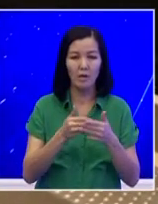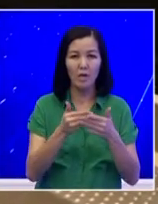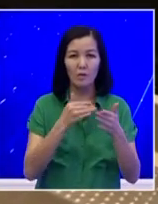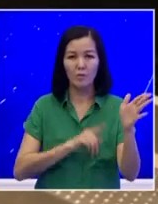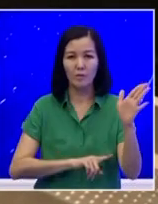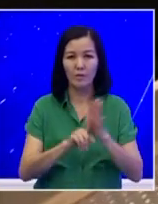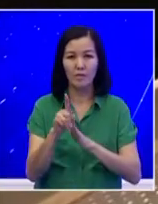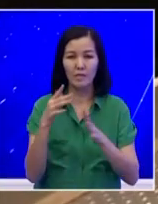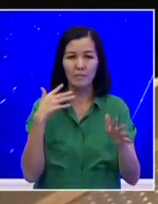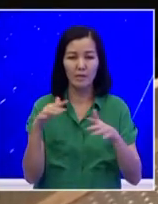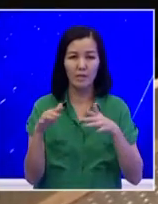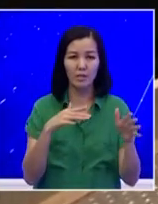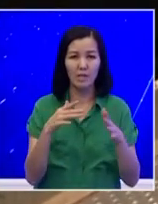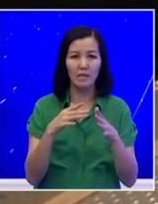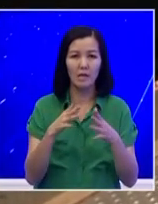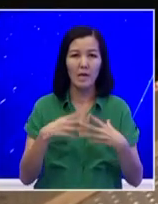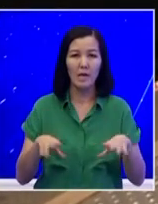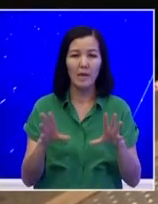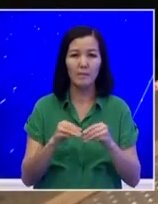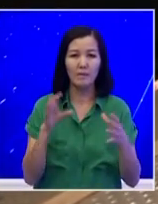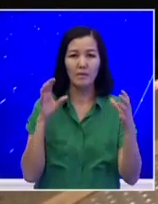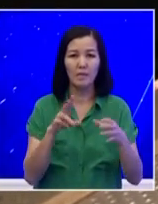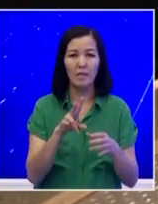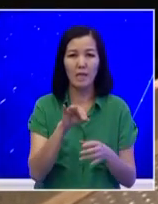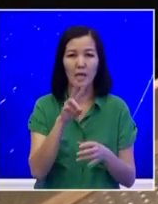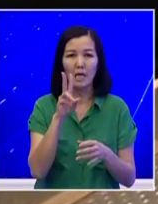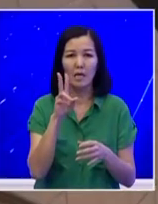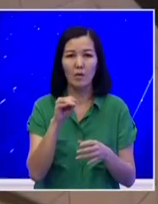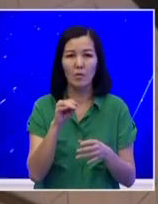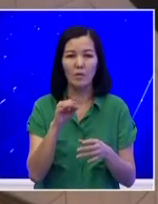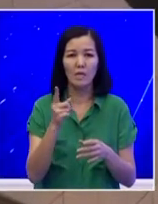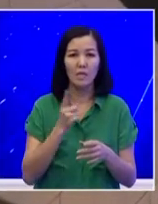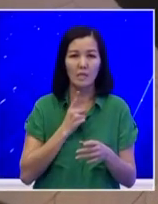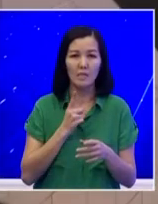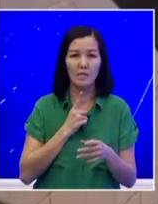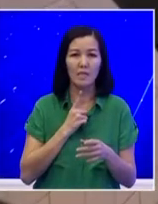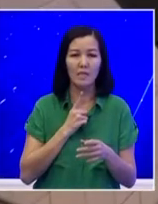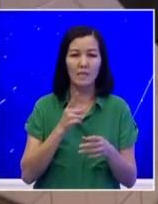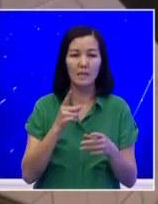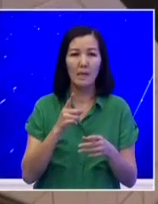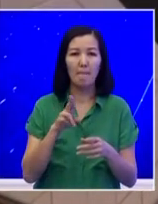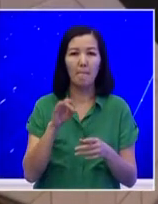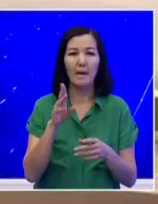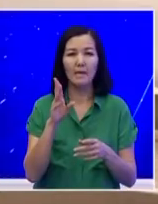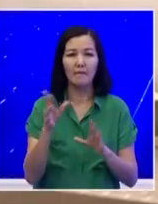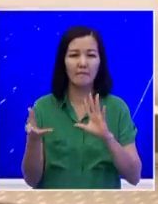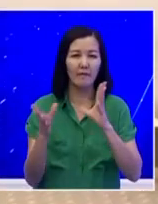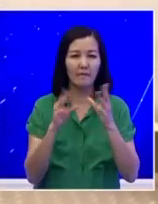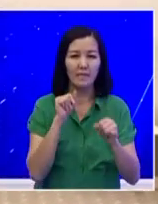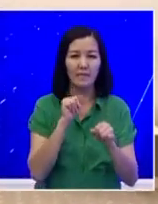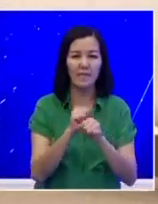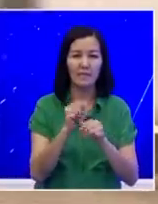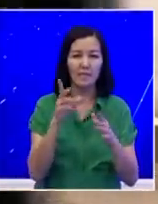начала смягчения режима оператор общественного транспорта Лиона не стал дожидаться инструкций из Парижа. На всех станциях